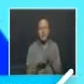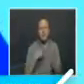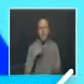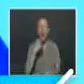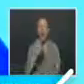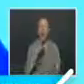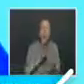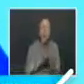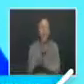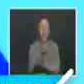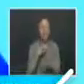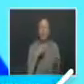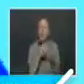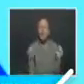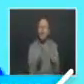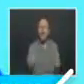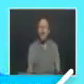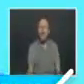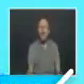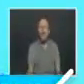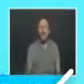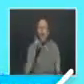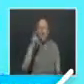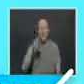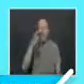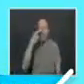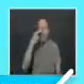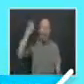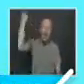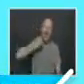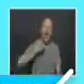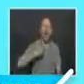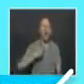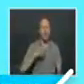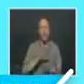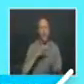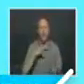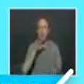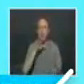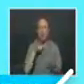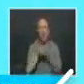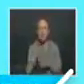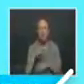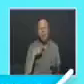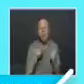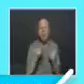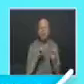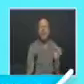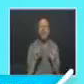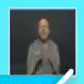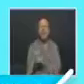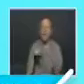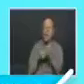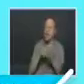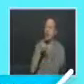אמת. אני לא מפחד. הם יכולים לנסות להרוג אותי, אין לי בעיה עם זה. אני ממש לא מפחד. למה אתה